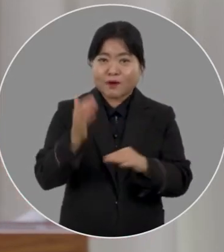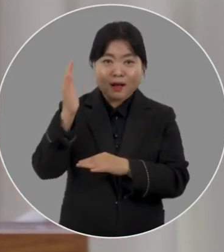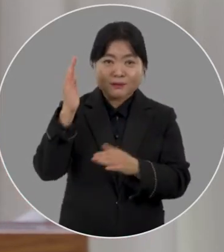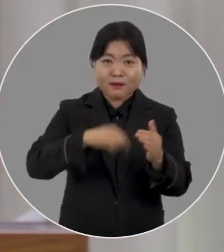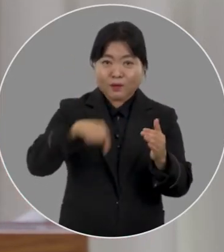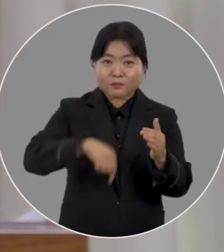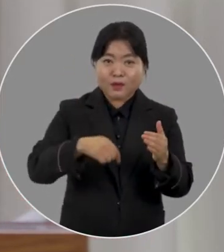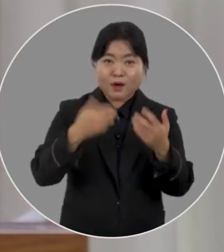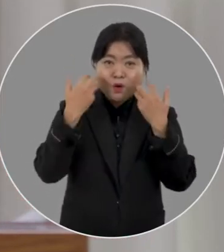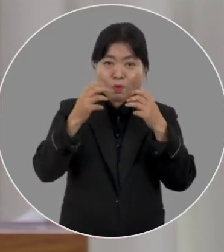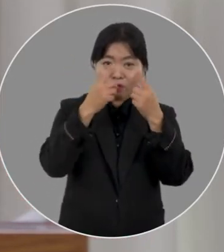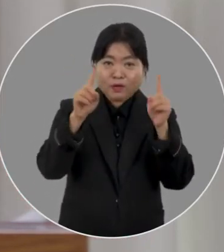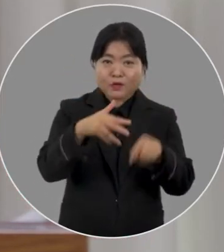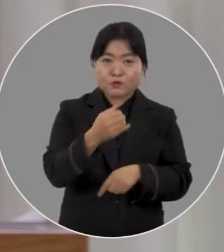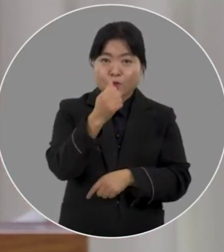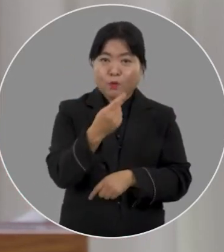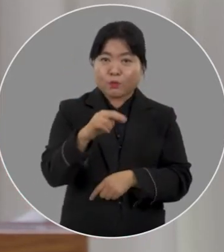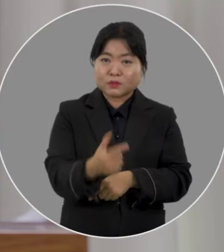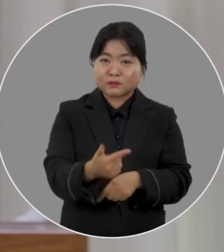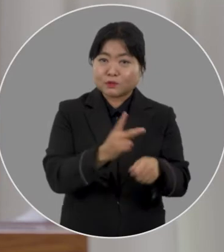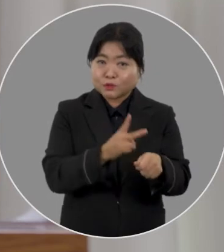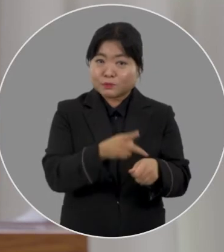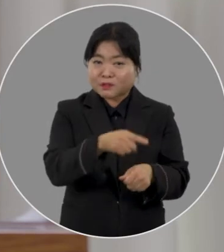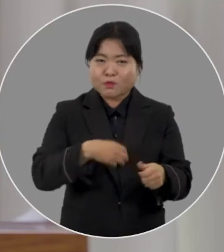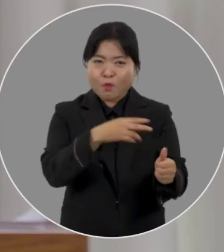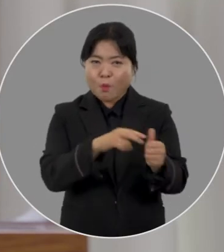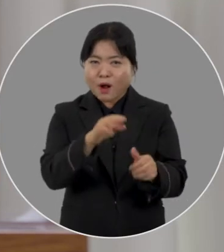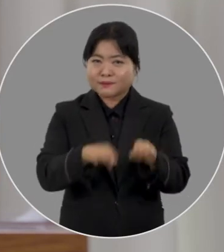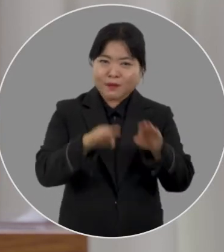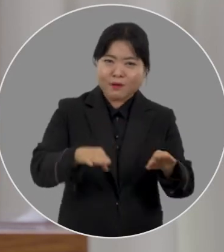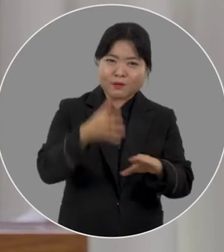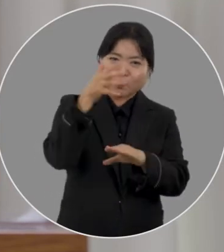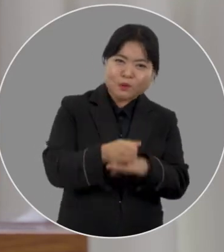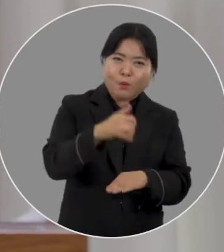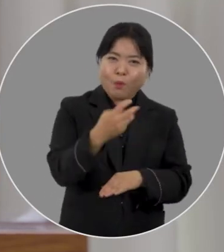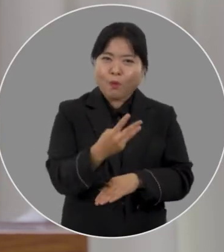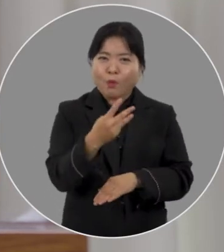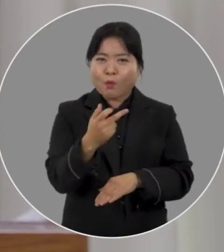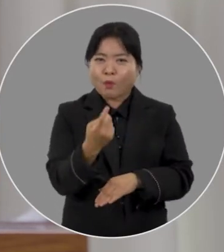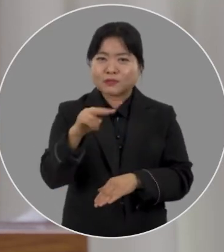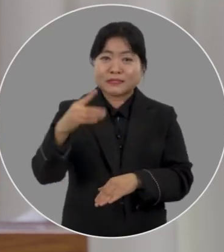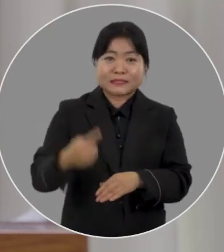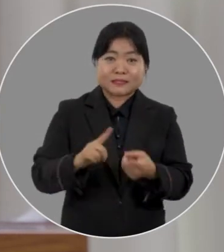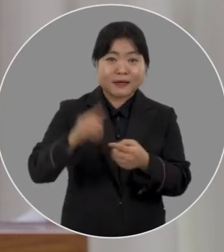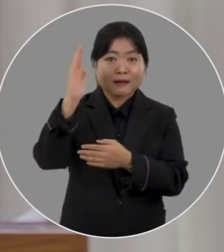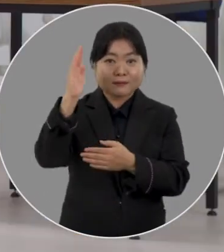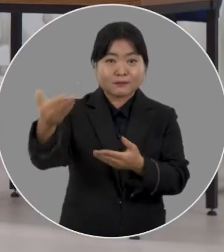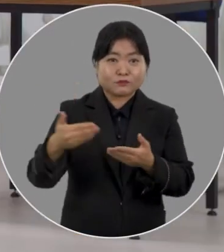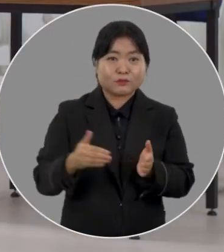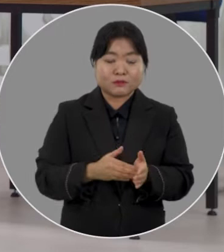앞서서 강연 가운데 이제 고려대학교 최호은 교수님께서 이제 혐오와 차별의 종성이 홀로코스트에 대해서 강연을 해주셨어요.